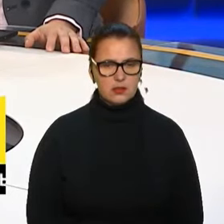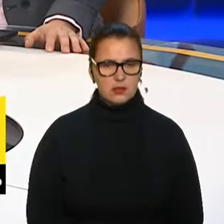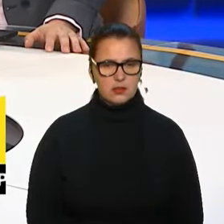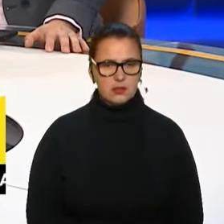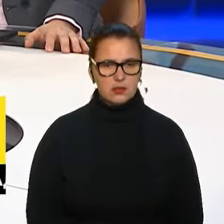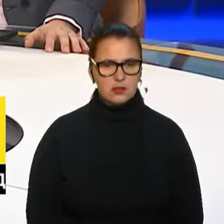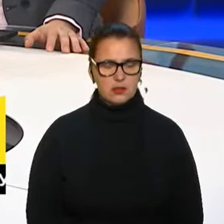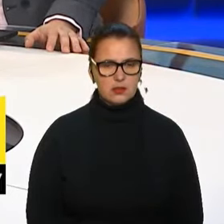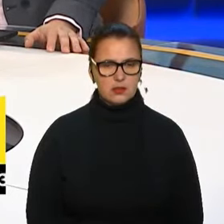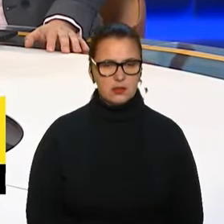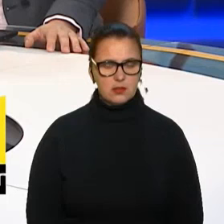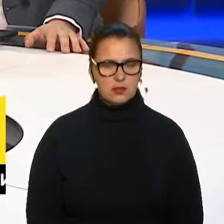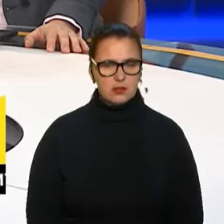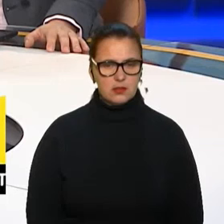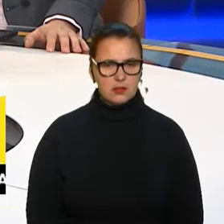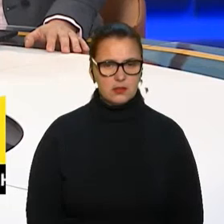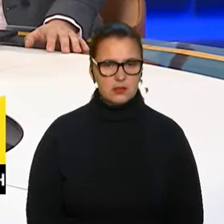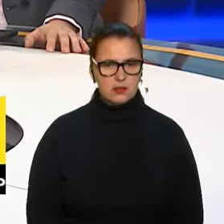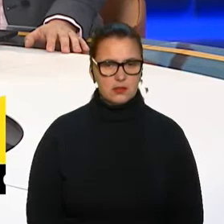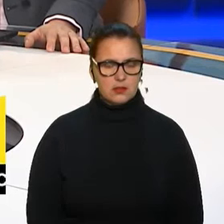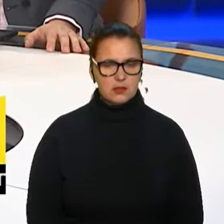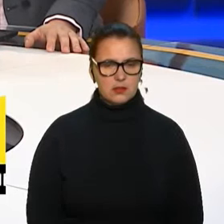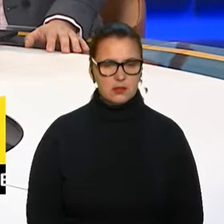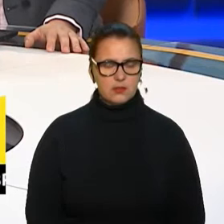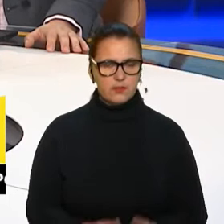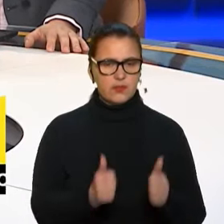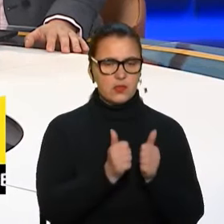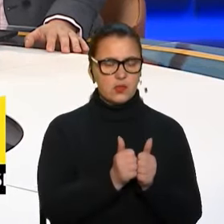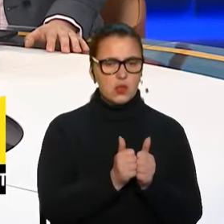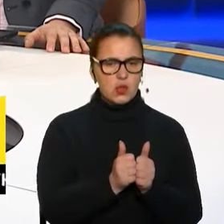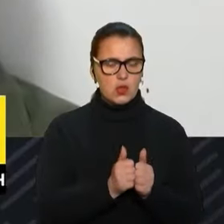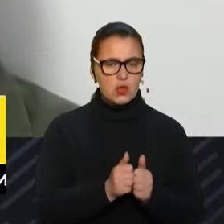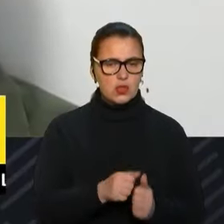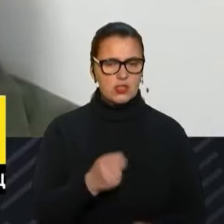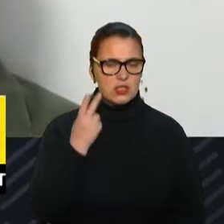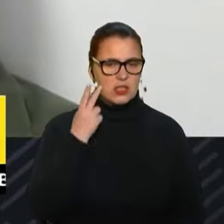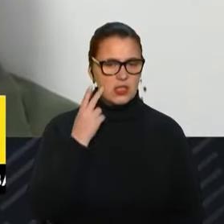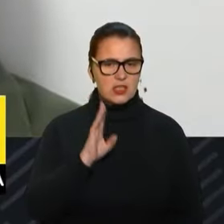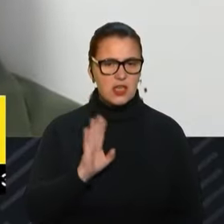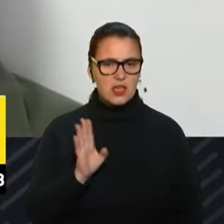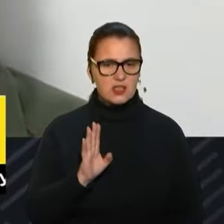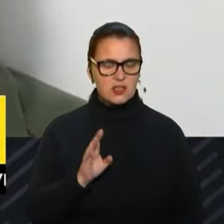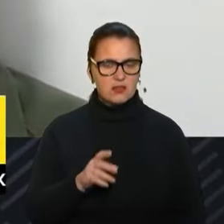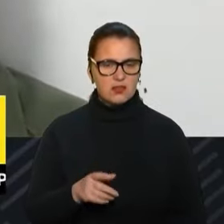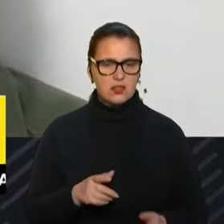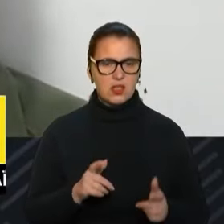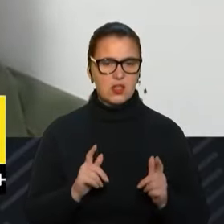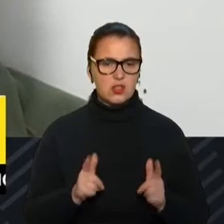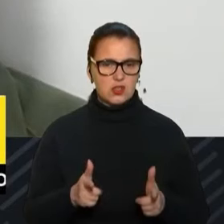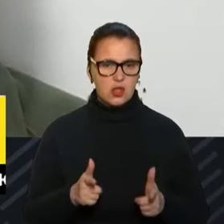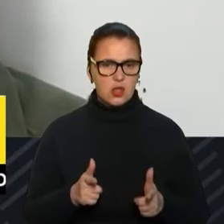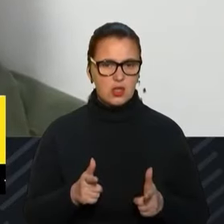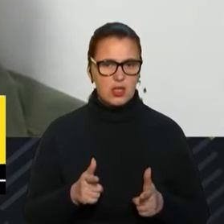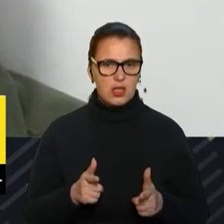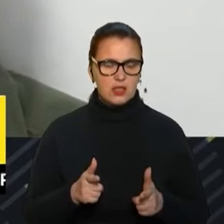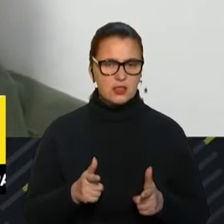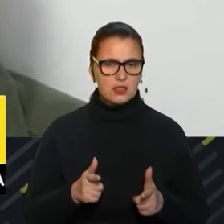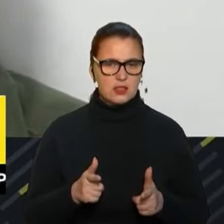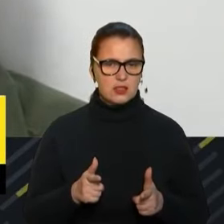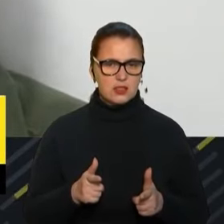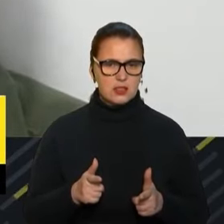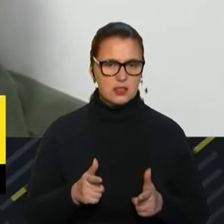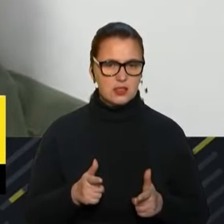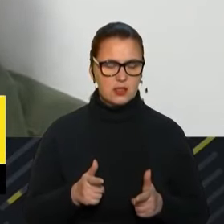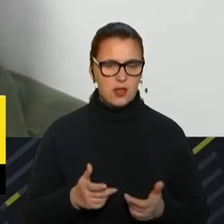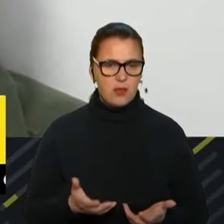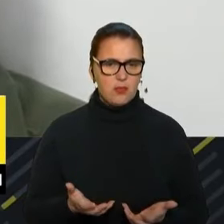И, конечно же, союзники не всегда готовы стоять полностью на нашей и на вашей, соответственно,